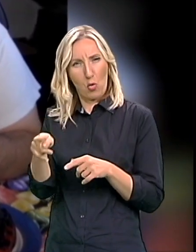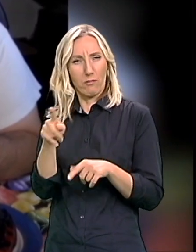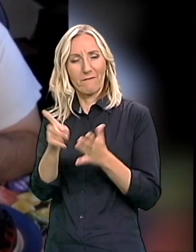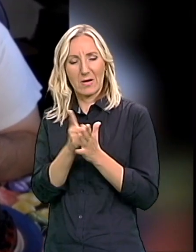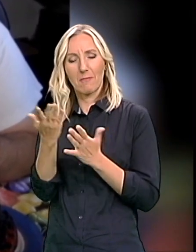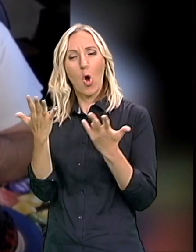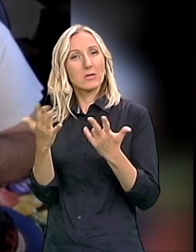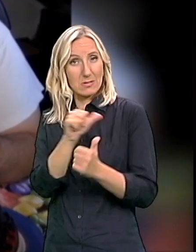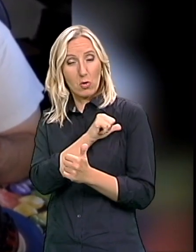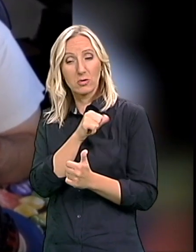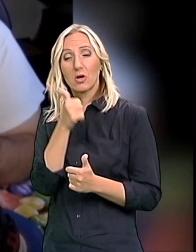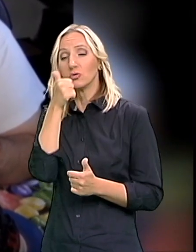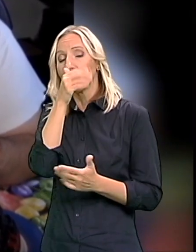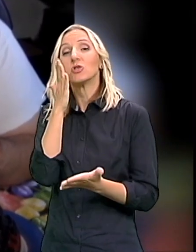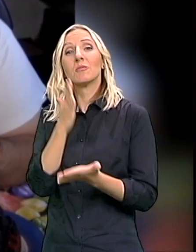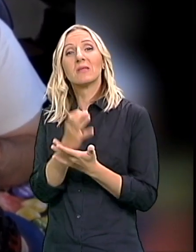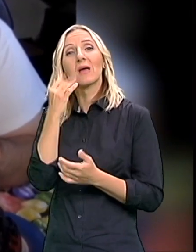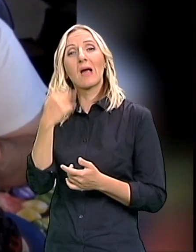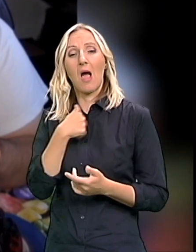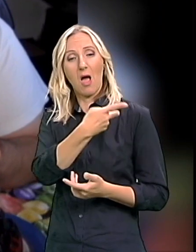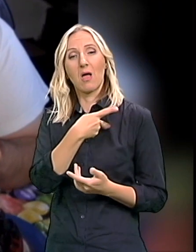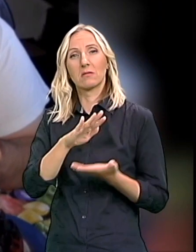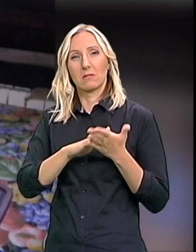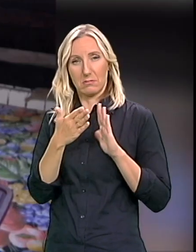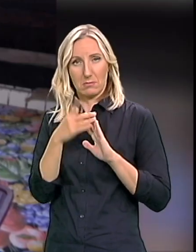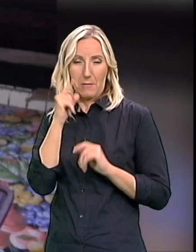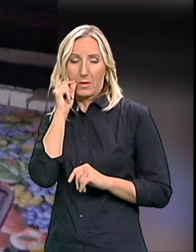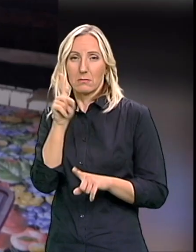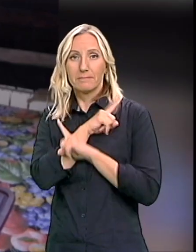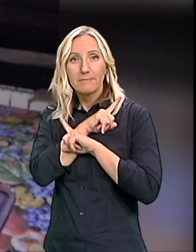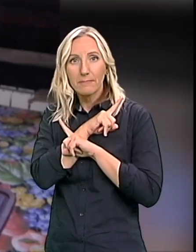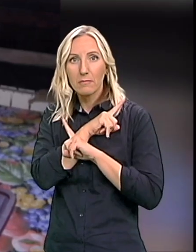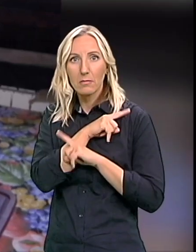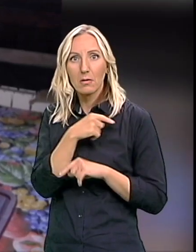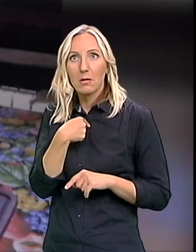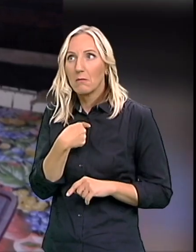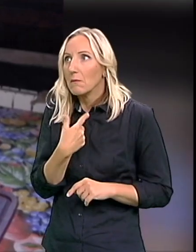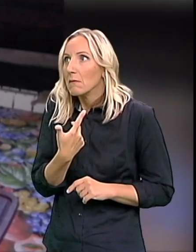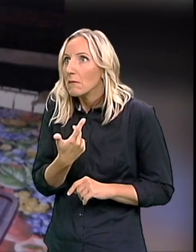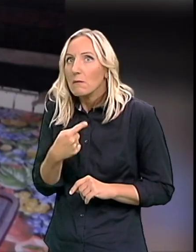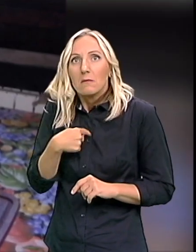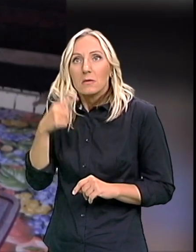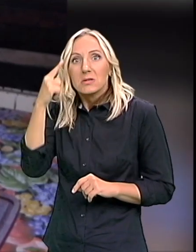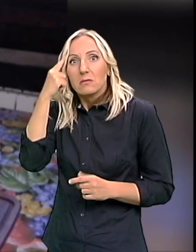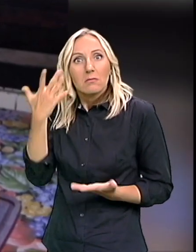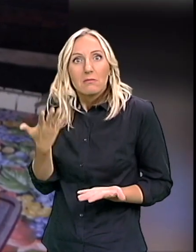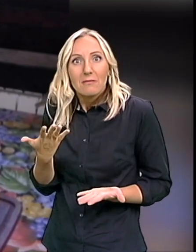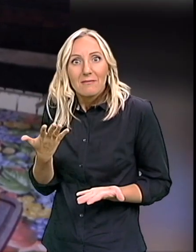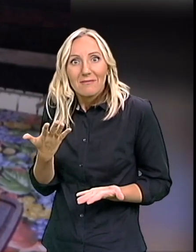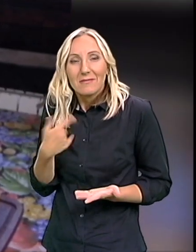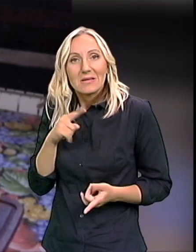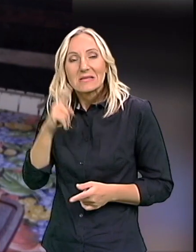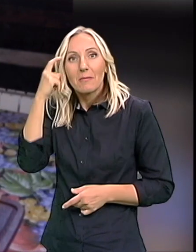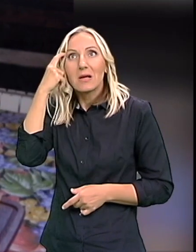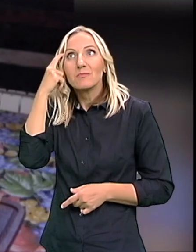Šta će biti sa Veljkom Ako kad vas više ne bude Jer mi se imalo nikakvu ideju Zato što nikad nisam